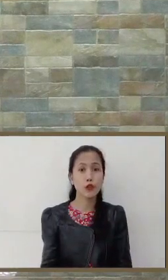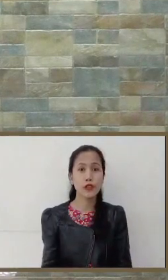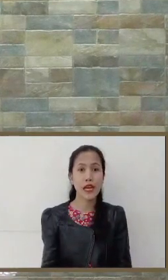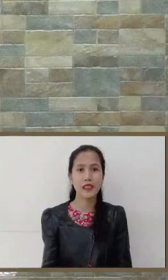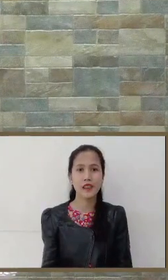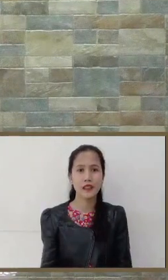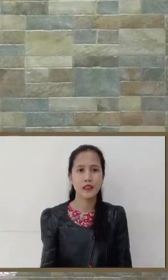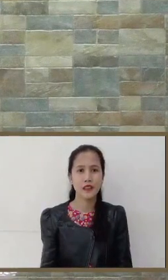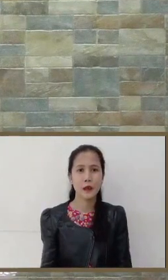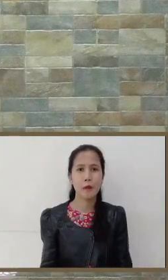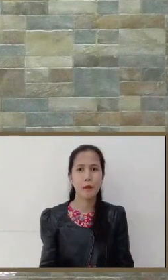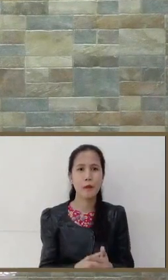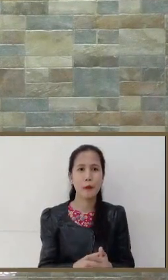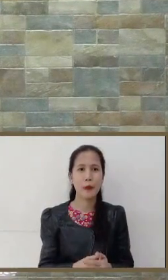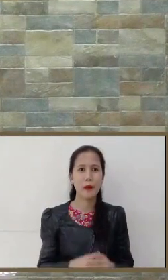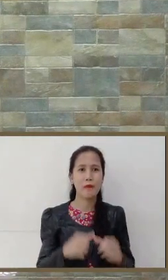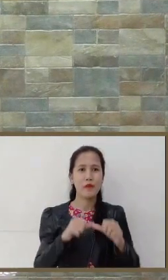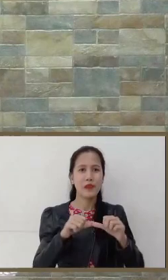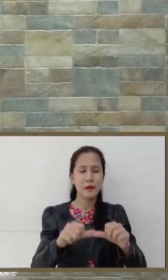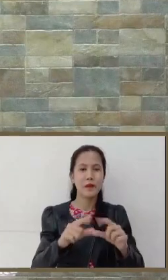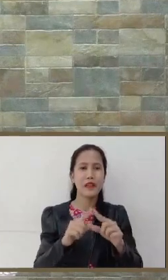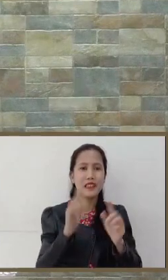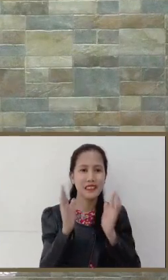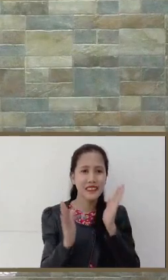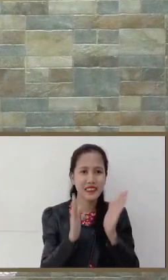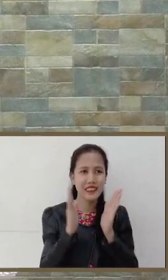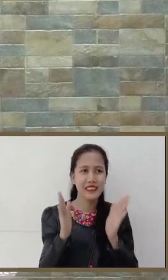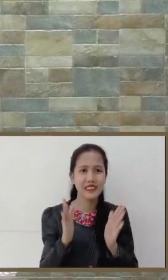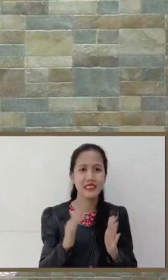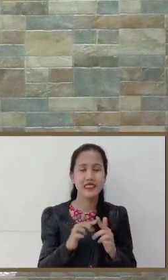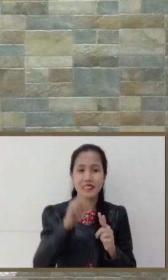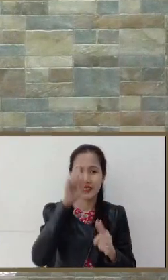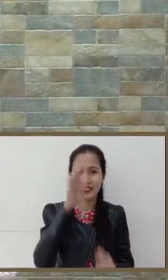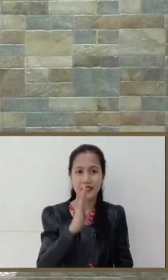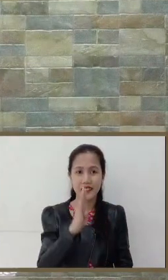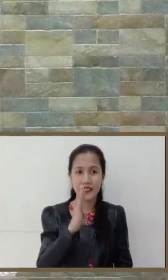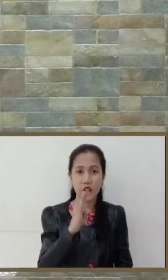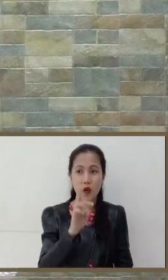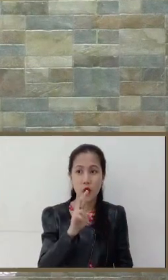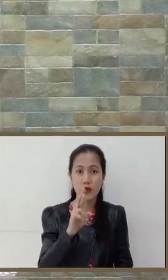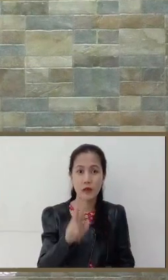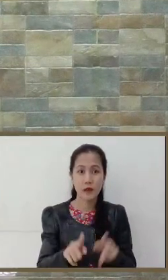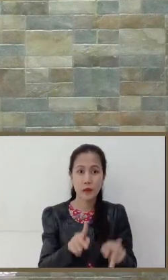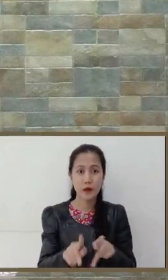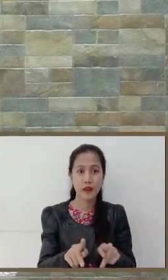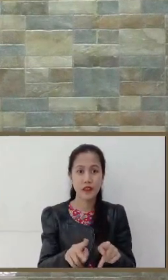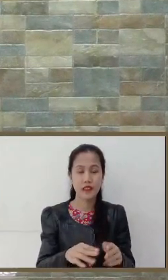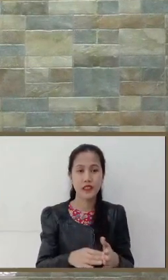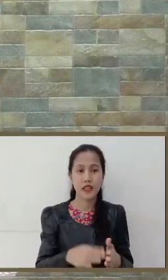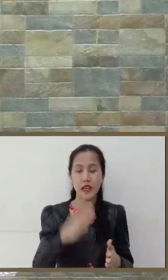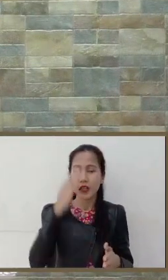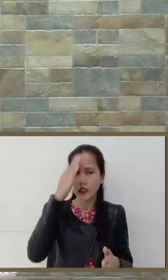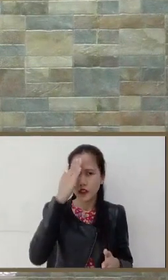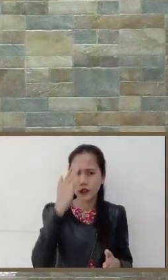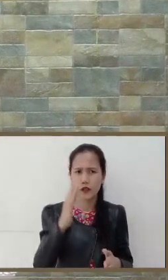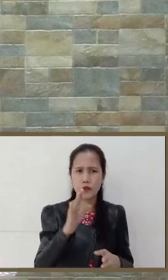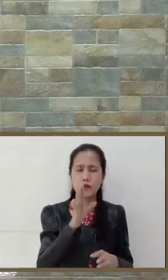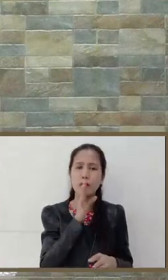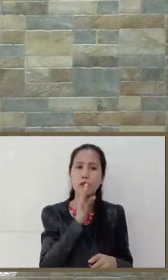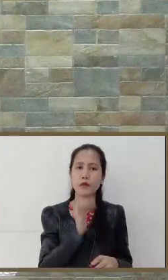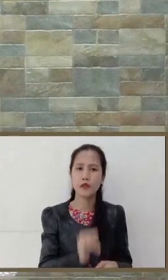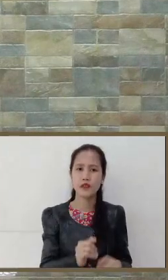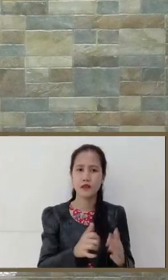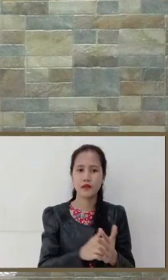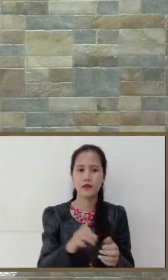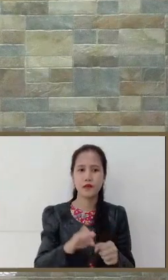ng tao? Ako ba ay naglilingkod sa Diyos o ako ay naglilingkod sa tao? Bakit, alam niyo po, bilang isang full-time for 10 years po, salamat